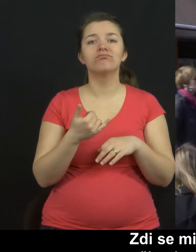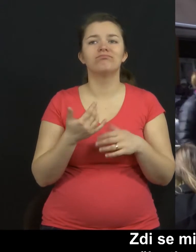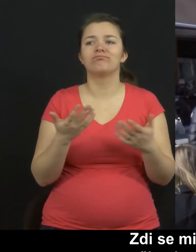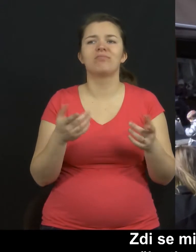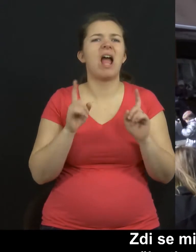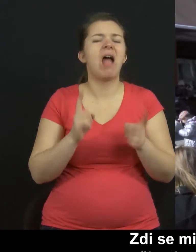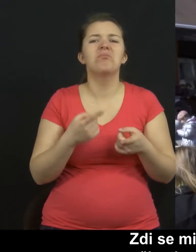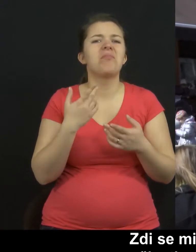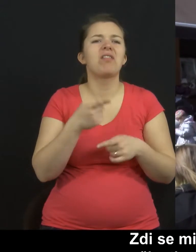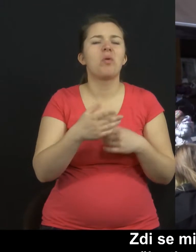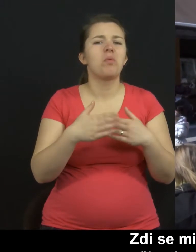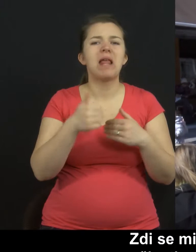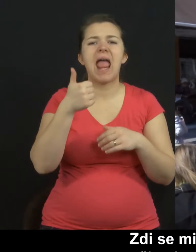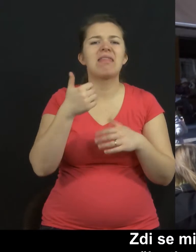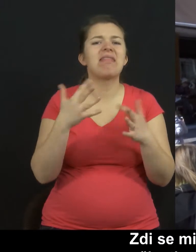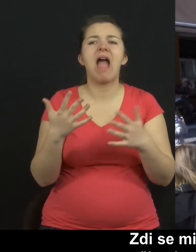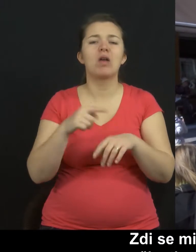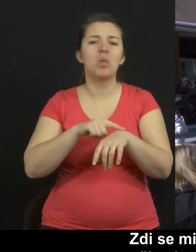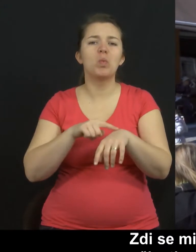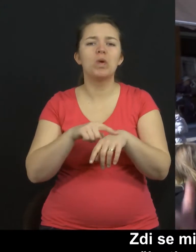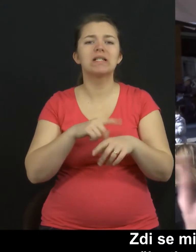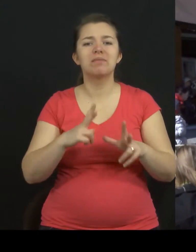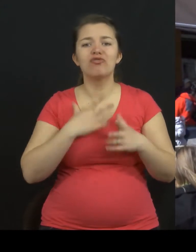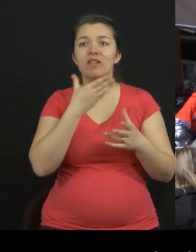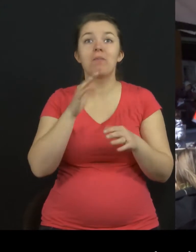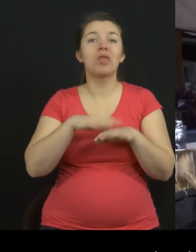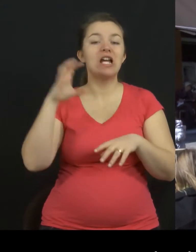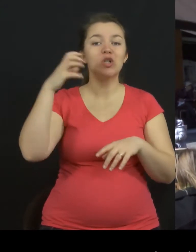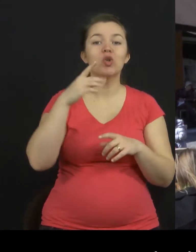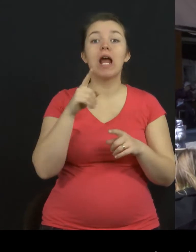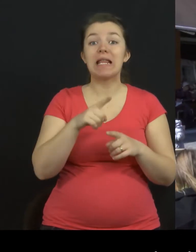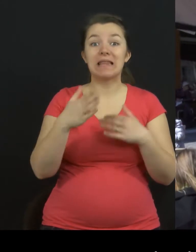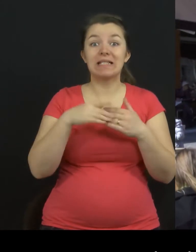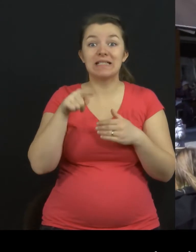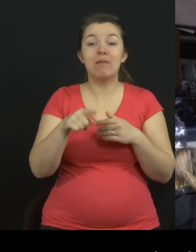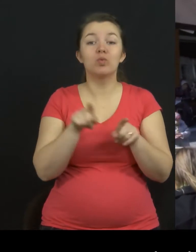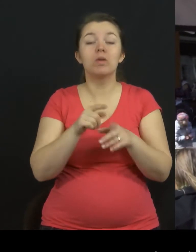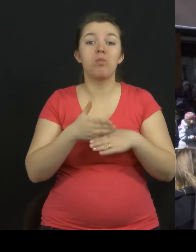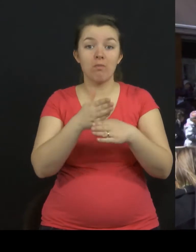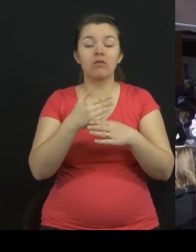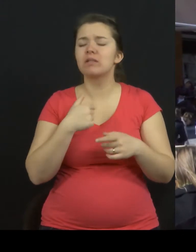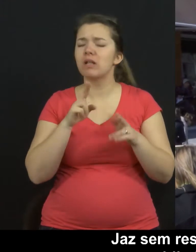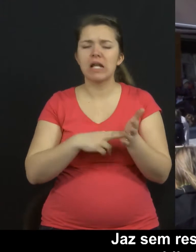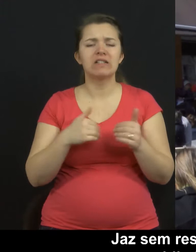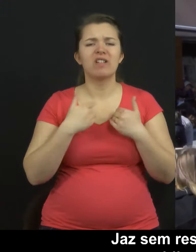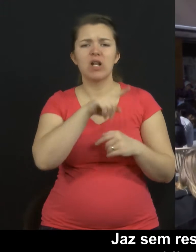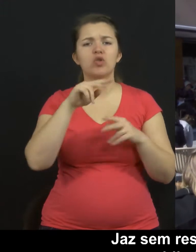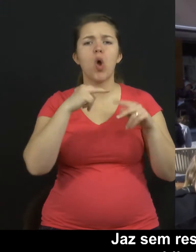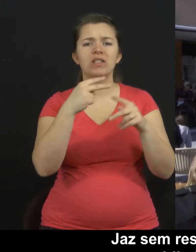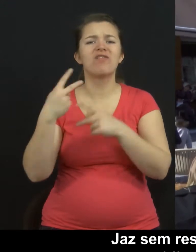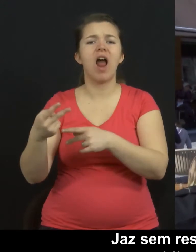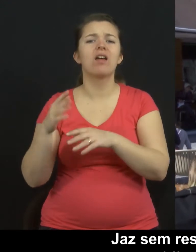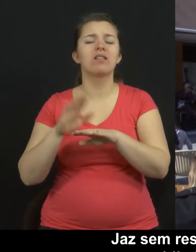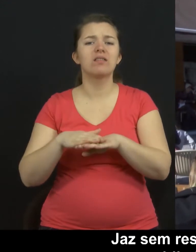da kaj pa je neki urc preživeti lepo na sončku in temu tudi pomagati. Jaz sem res vesela, da